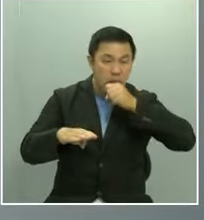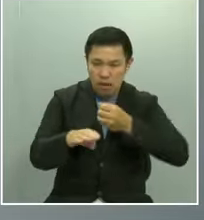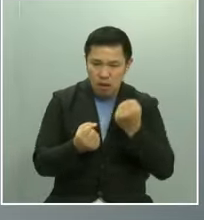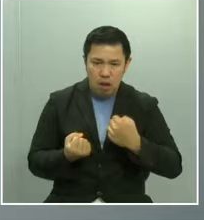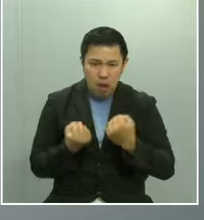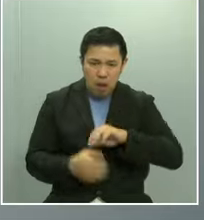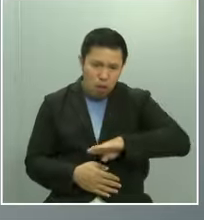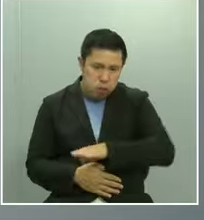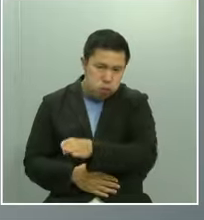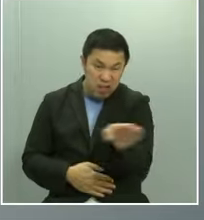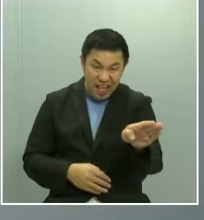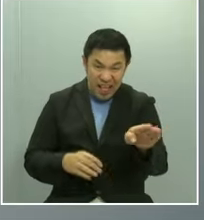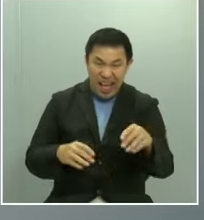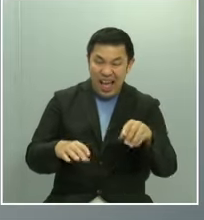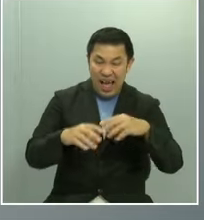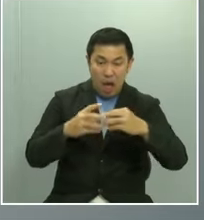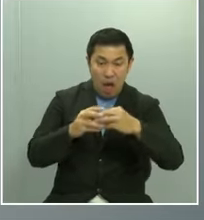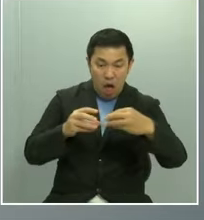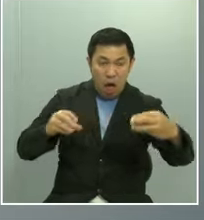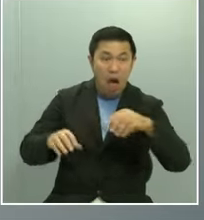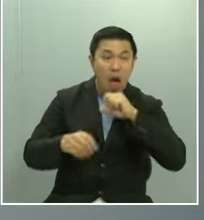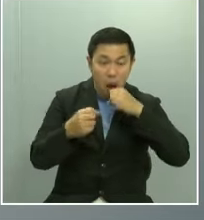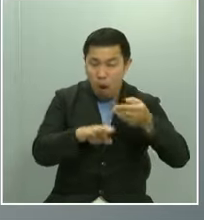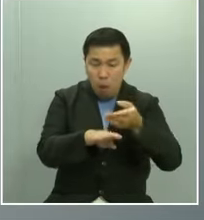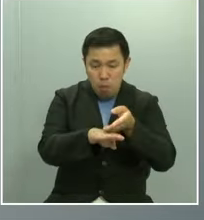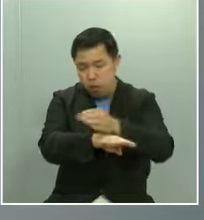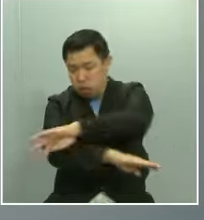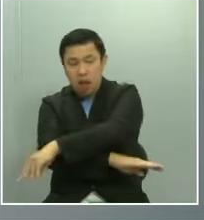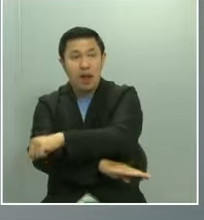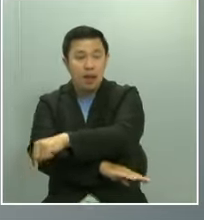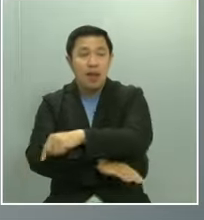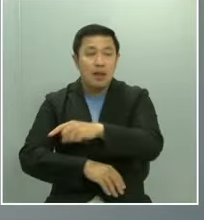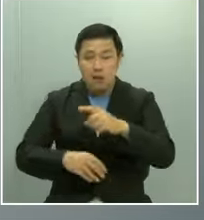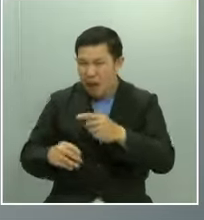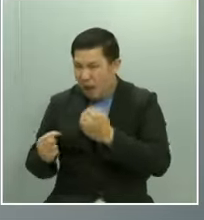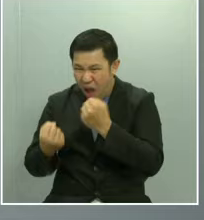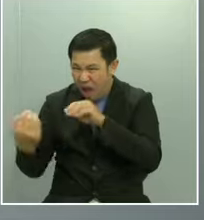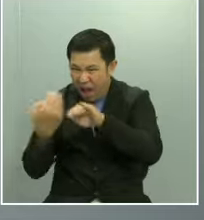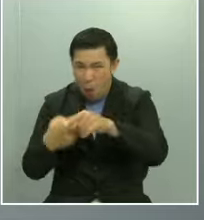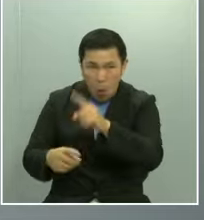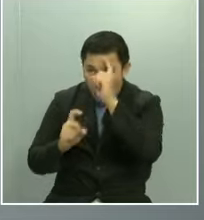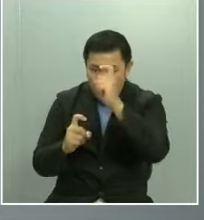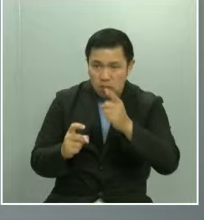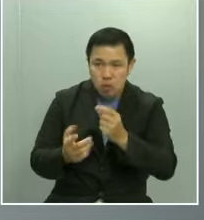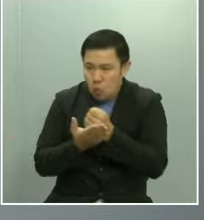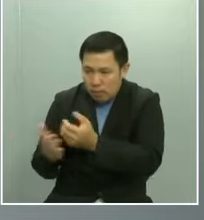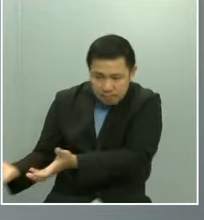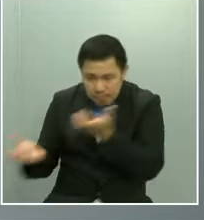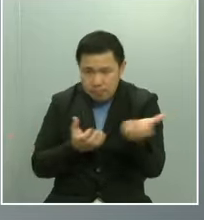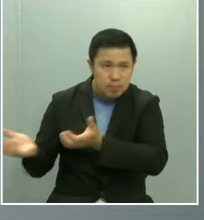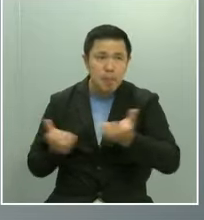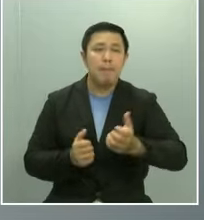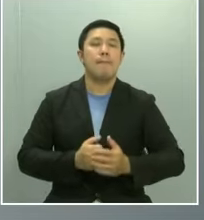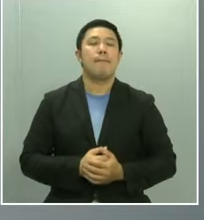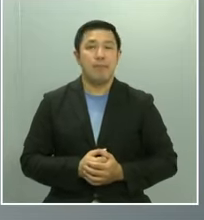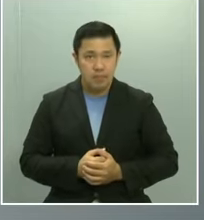อ้อยที่มัดจัดเรียงท้ายกระบะล่วงหล่นกระจาย5-6มัดเกรงจะเป็นอันตรายกับผู้คนน้องน่ารักจริง